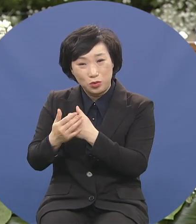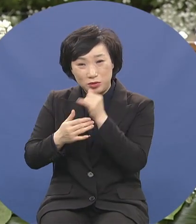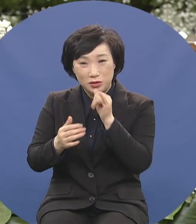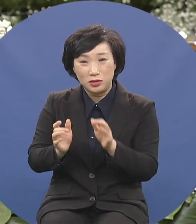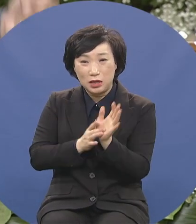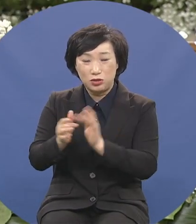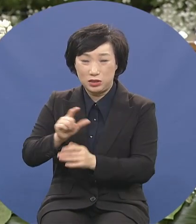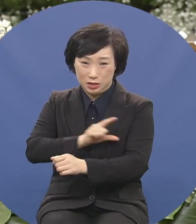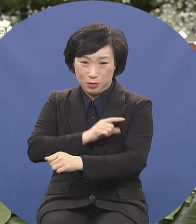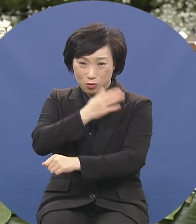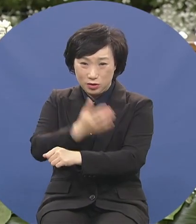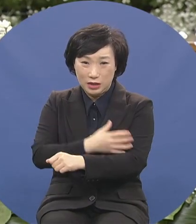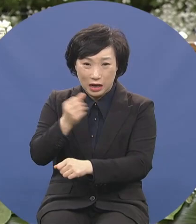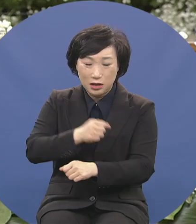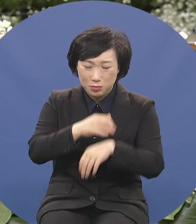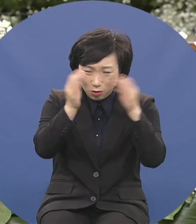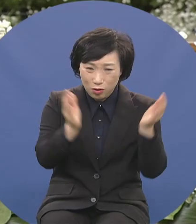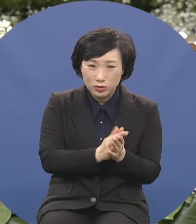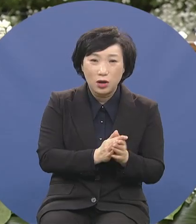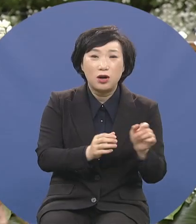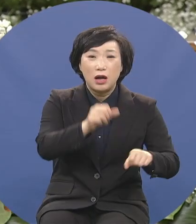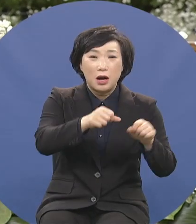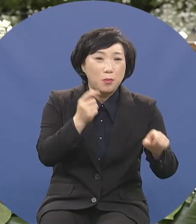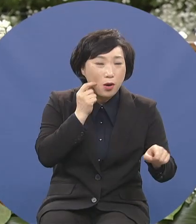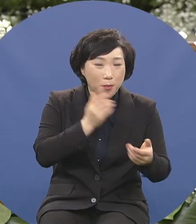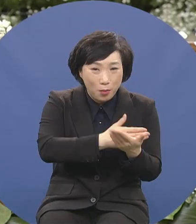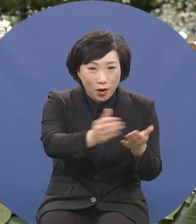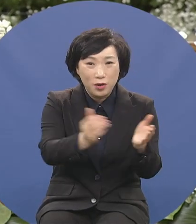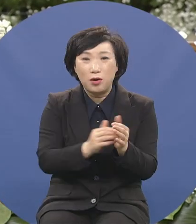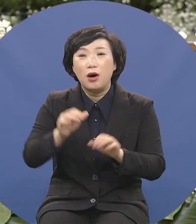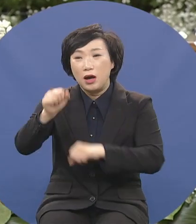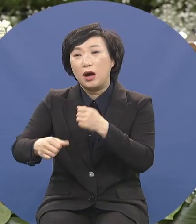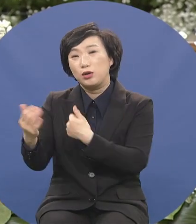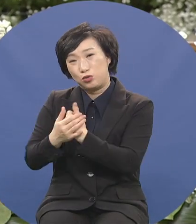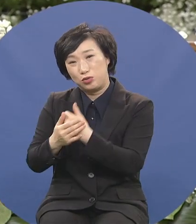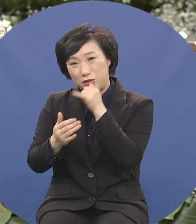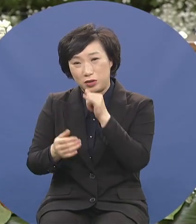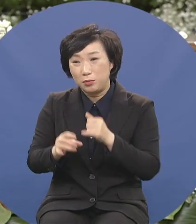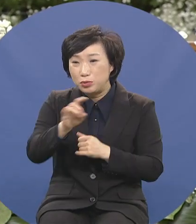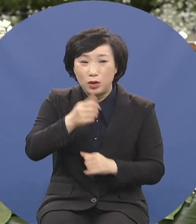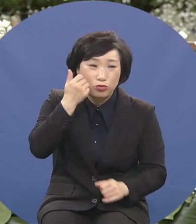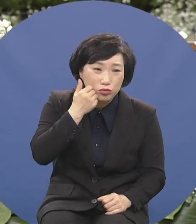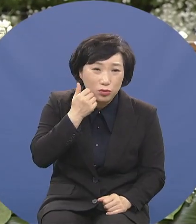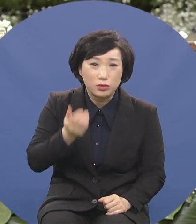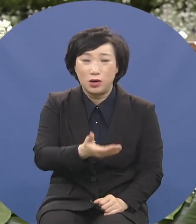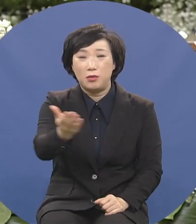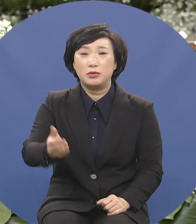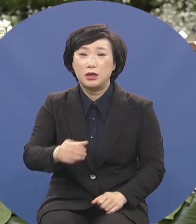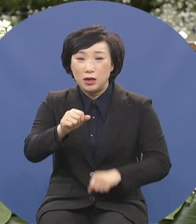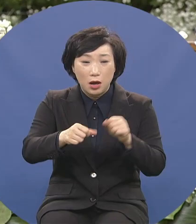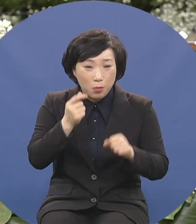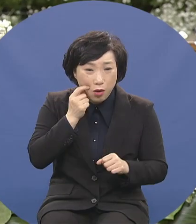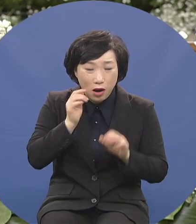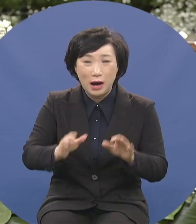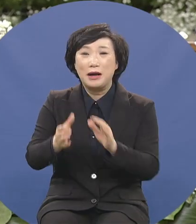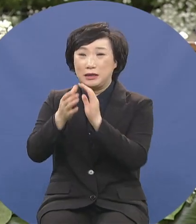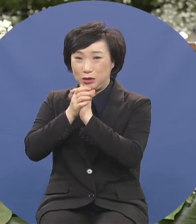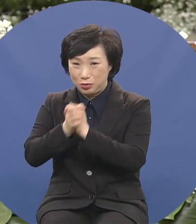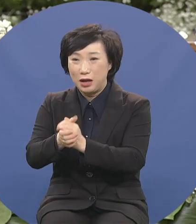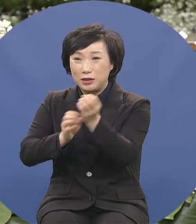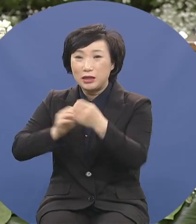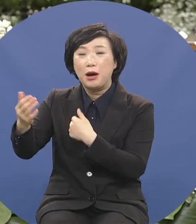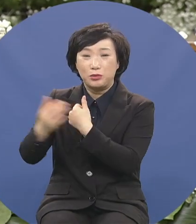권세가 몰아내고 할 수 있게 하셨다. 누가 핑계대느냐? 할 수 없는 것은 기도에도 응답으로 하게 하셨으니